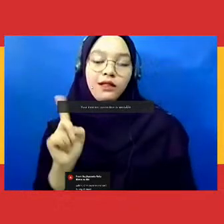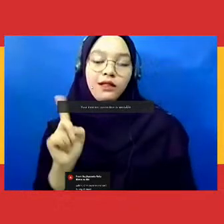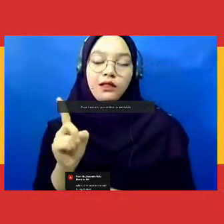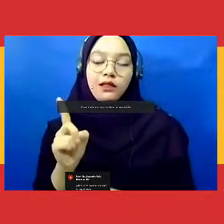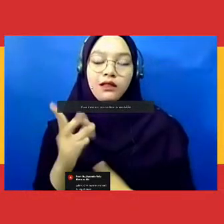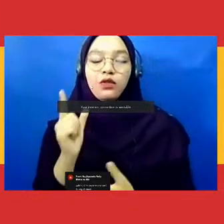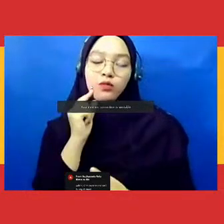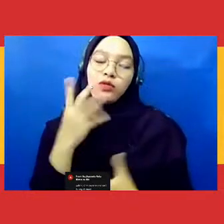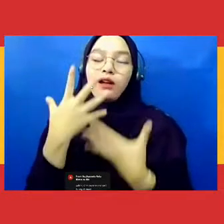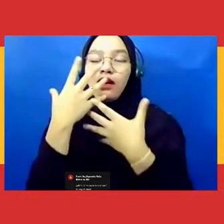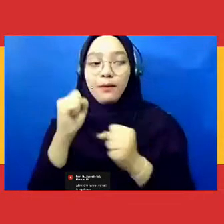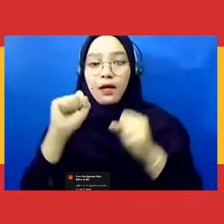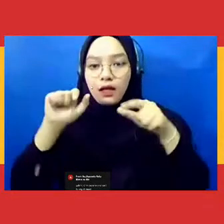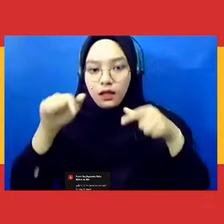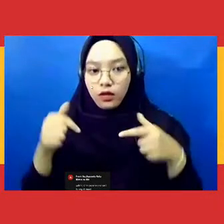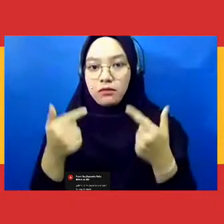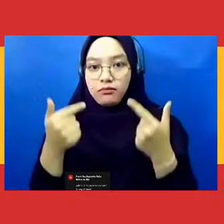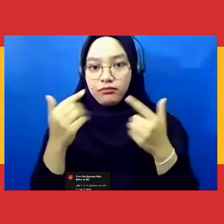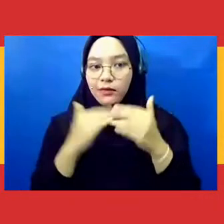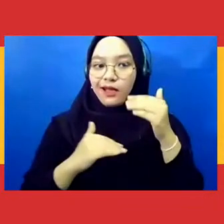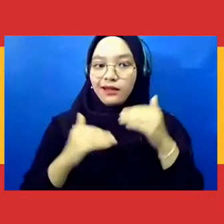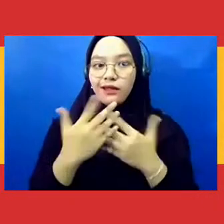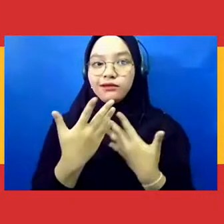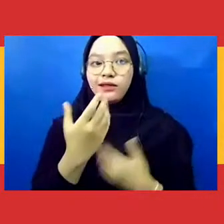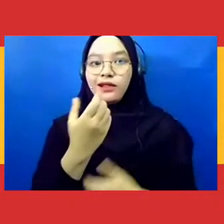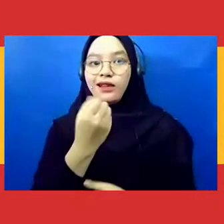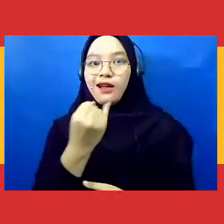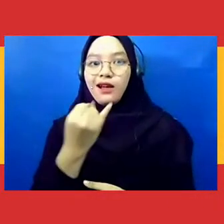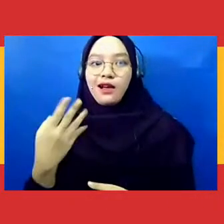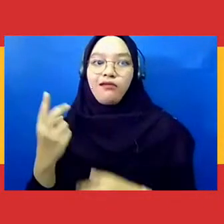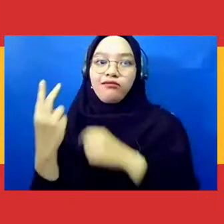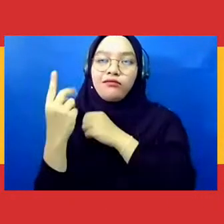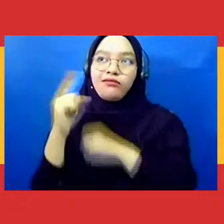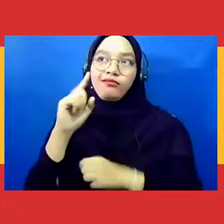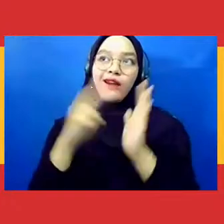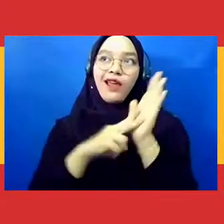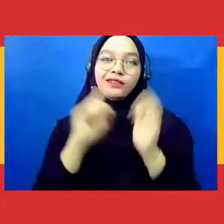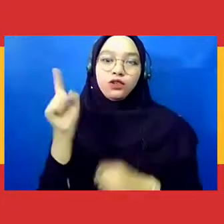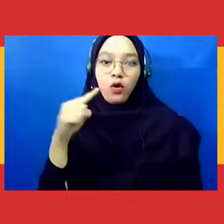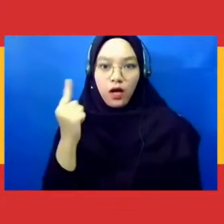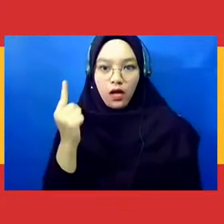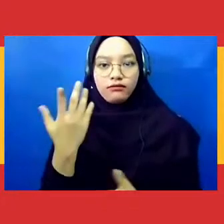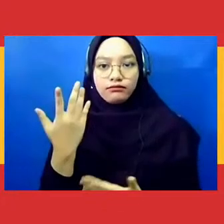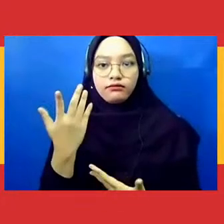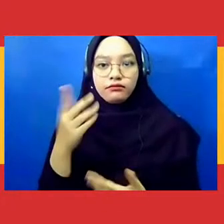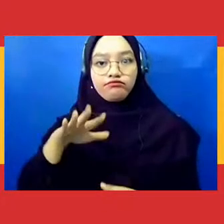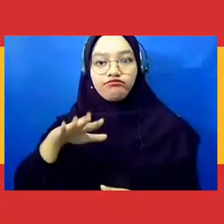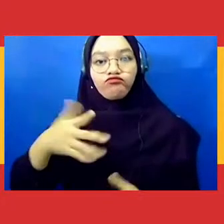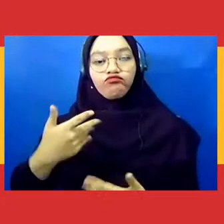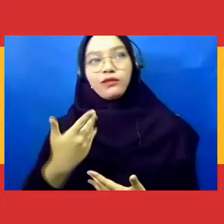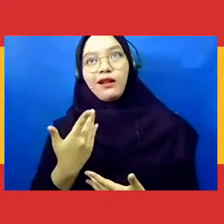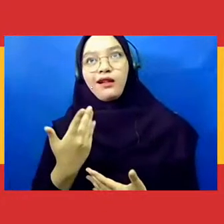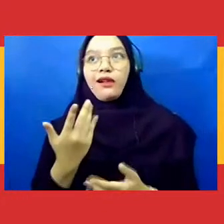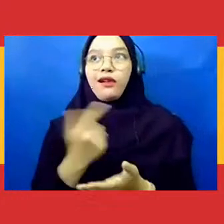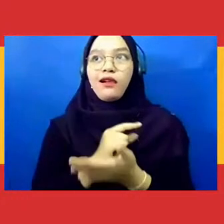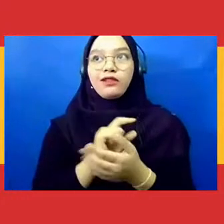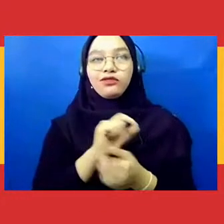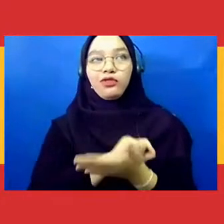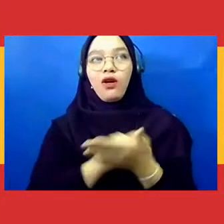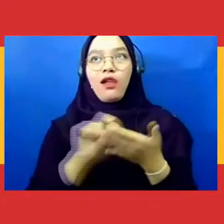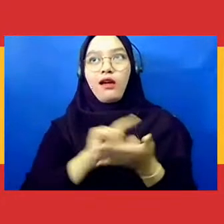hidup kita di atas angka nasional dan rata-rata lama sekolah juga cukup tinggi,